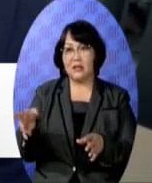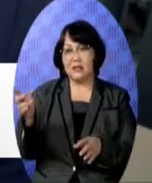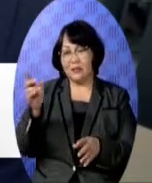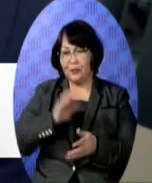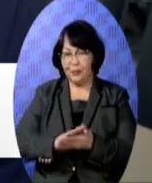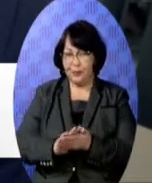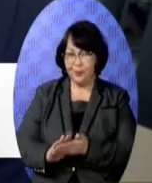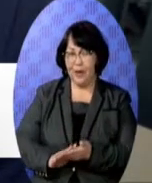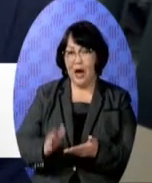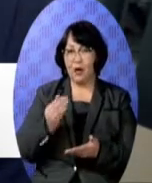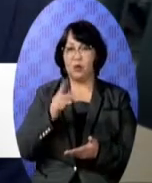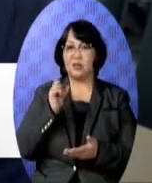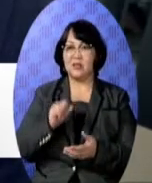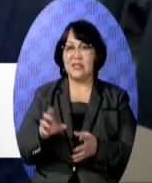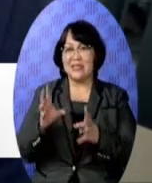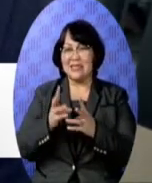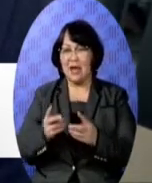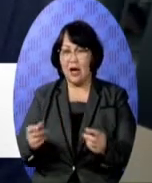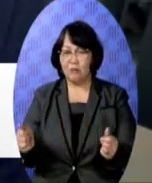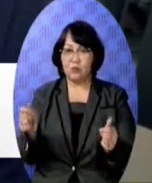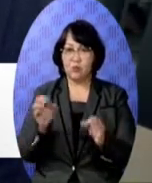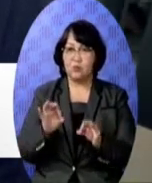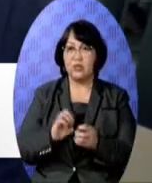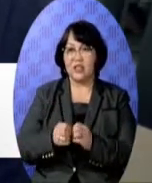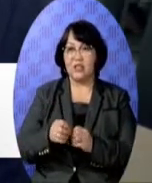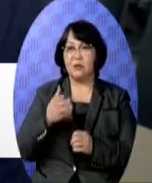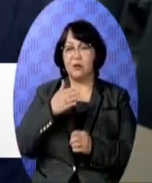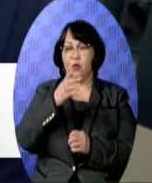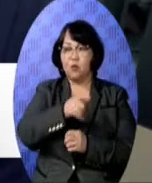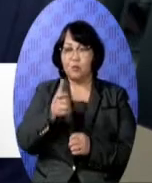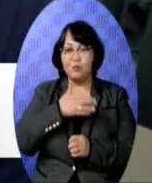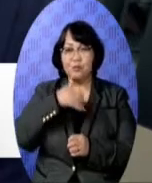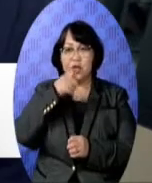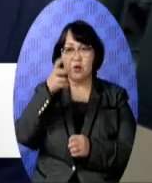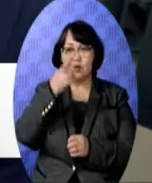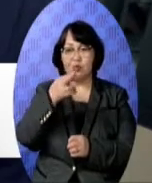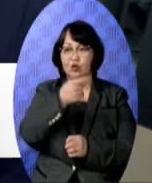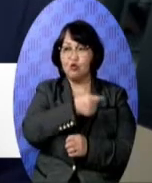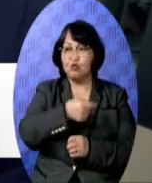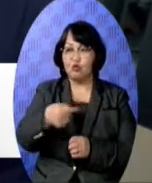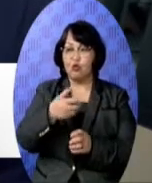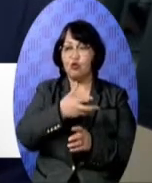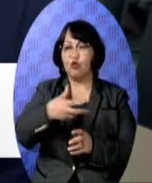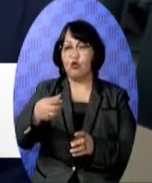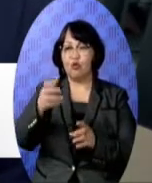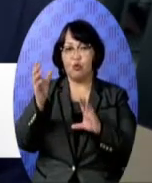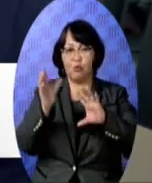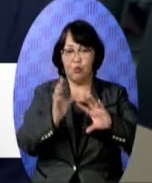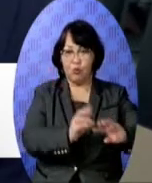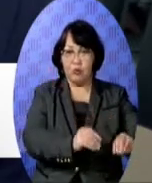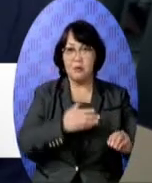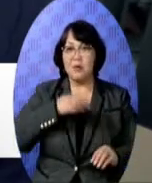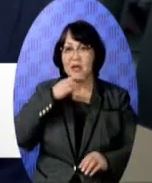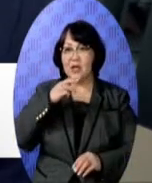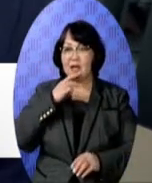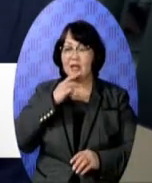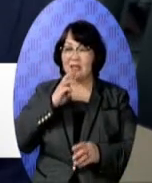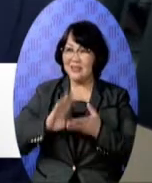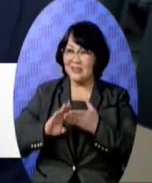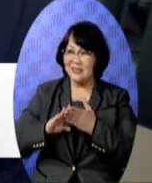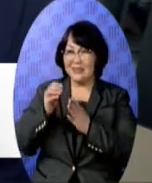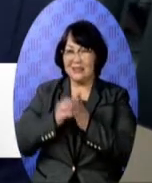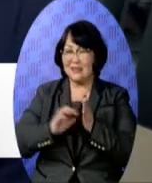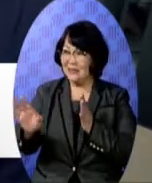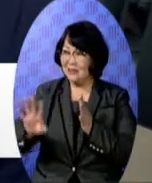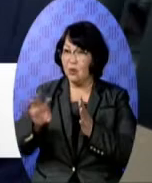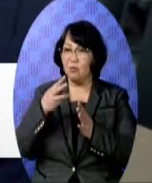за түүнээс үүдсэн одоо хүмүүст үүдж байгаа эрүүл мэндийн нөлөөллийг нь бууруулах, за мөндөл сурчлагын ажлыг хийж тэр мөнгө уснаас